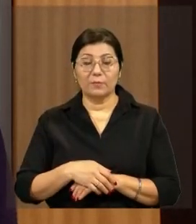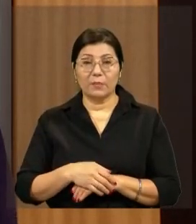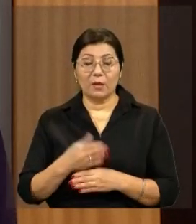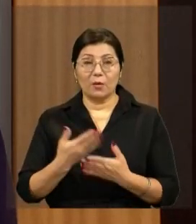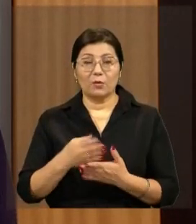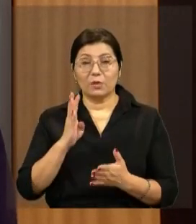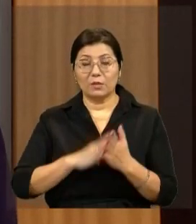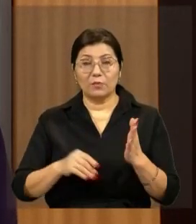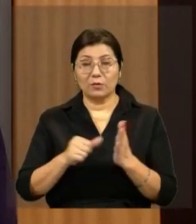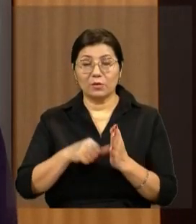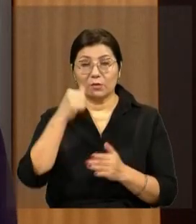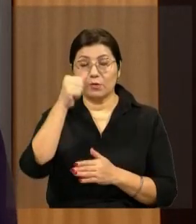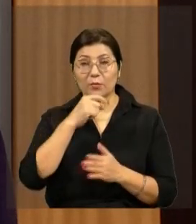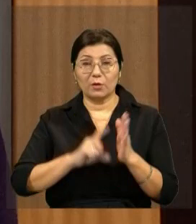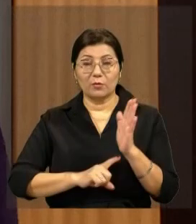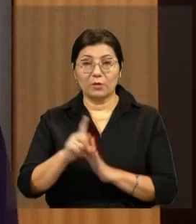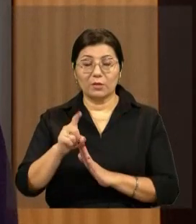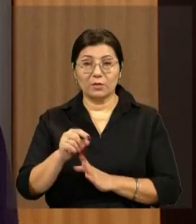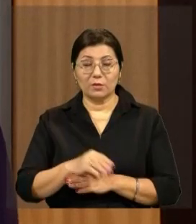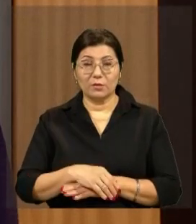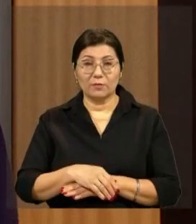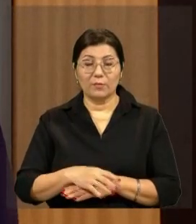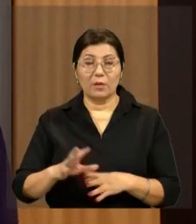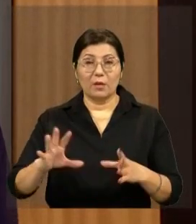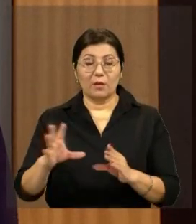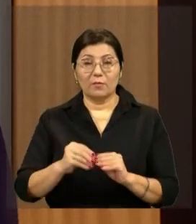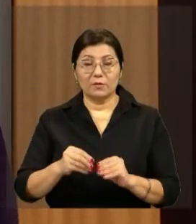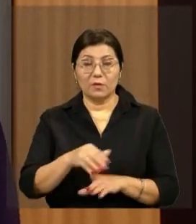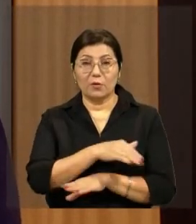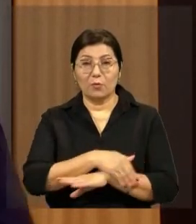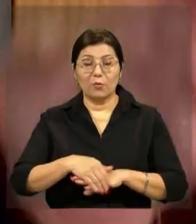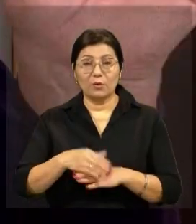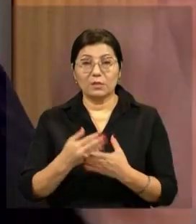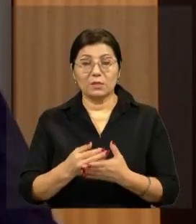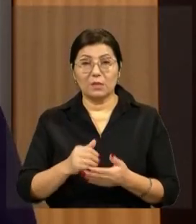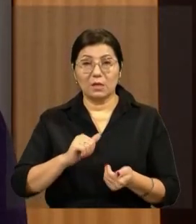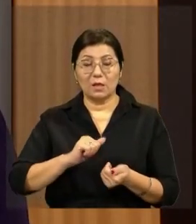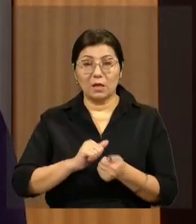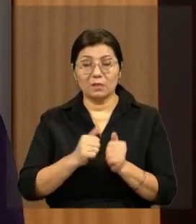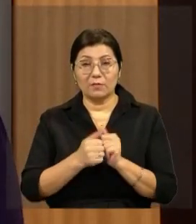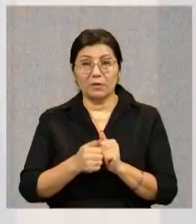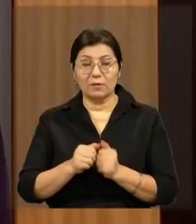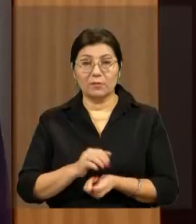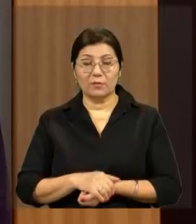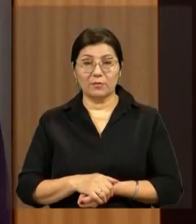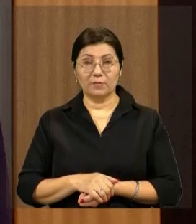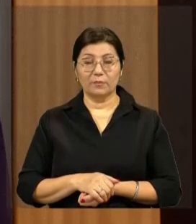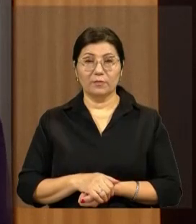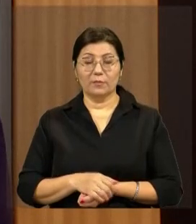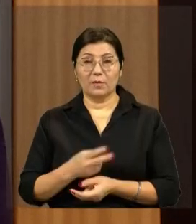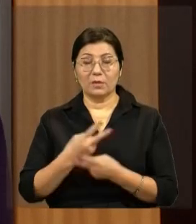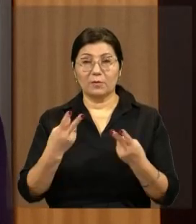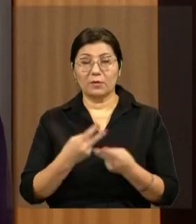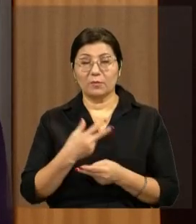в 96-м году начал. Все улицы заасфальтировал, асфальтзавод маленький поставил. Смотрю,